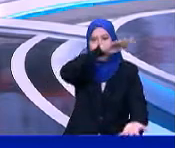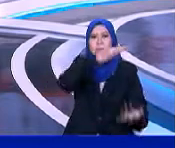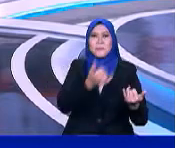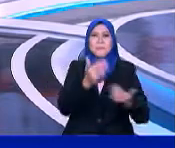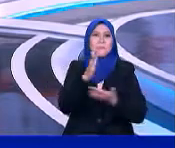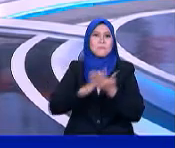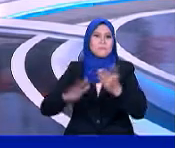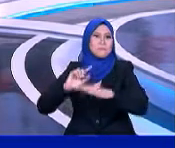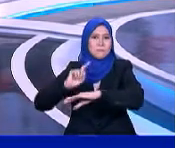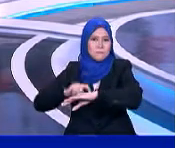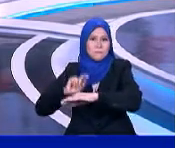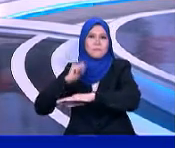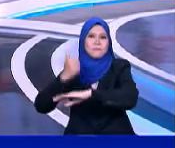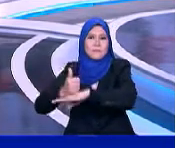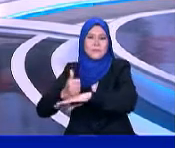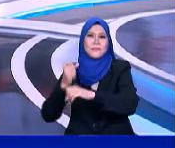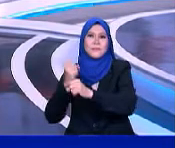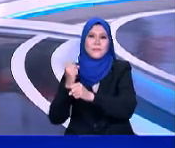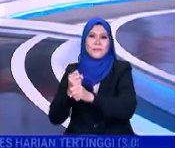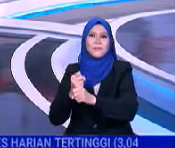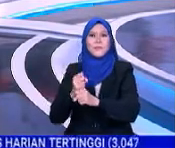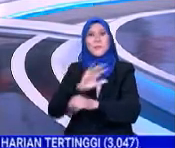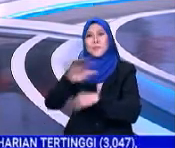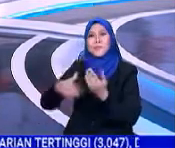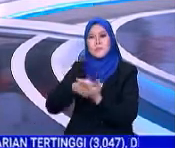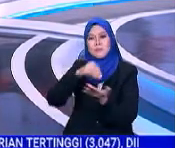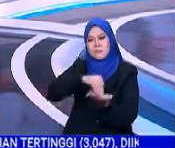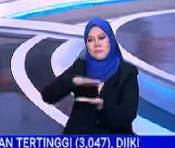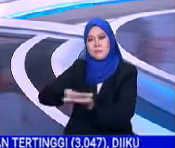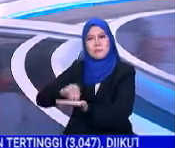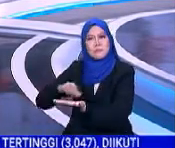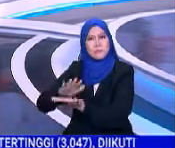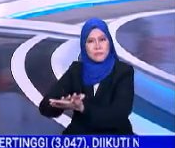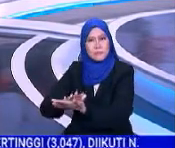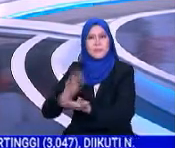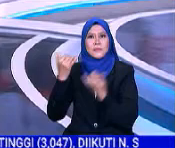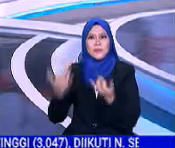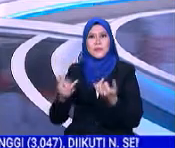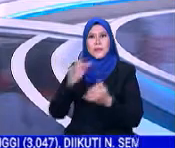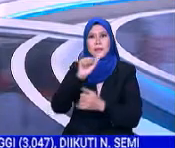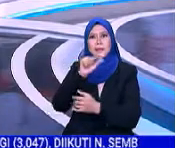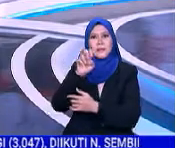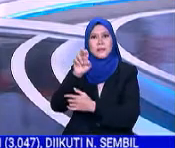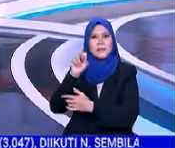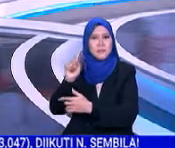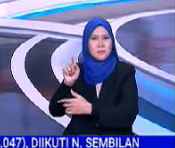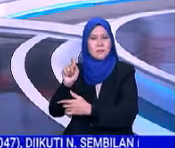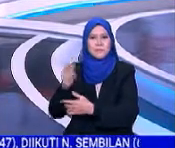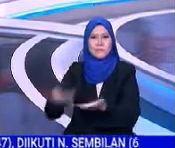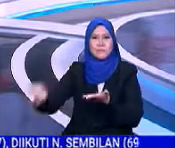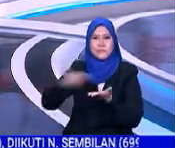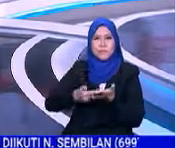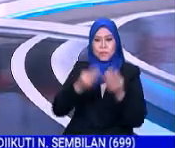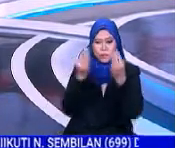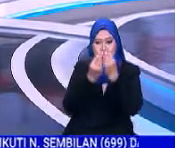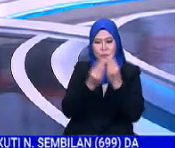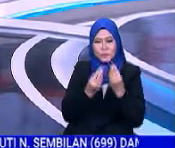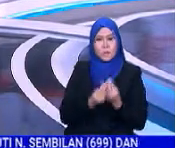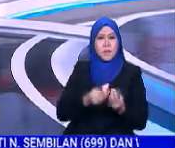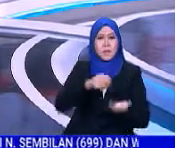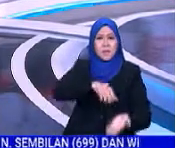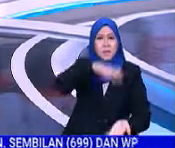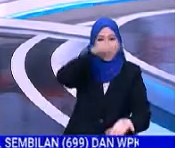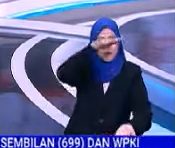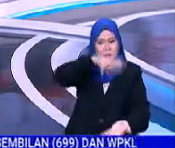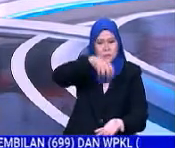menerusi kenyataan menjelaskan pihaknya mengambil maklum kebimbangan disuarakan ejen pos rider terlibat dan jumlah bungkusan